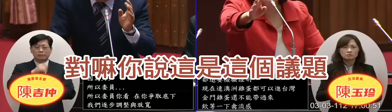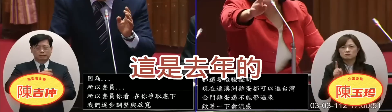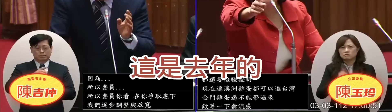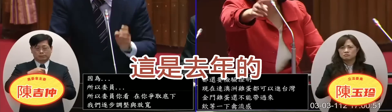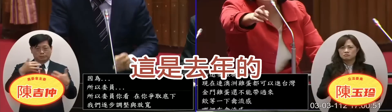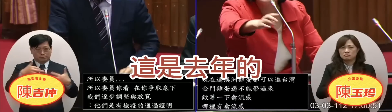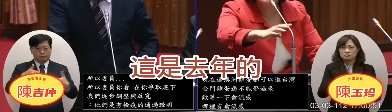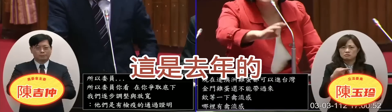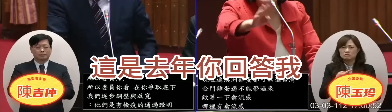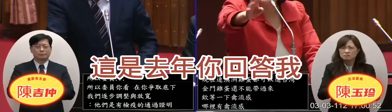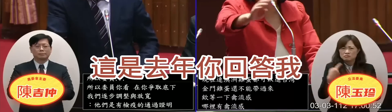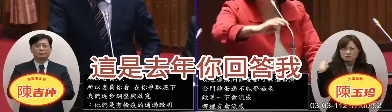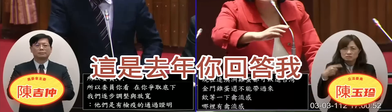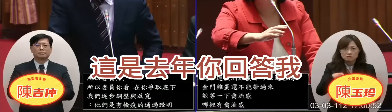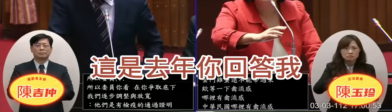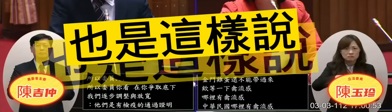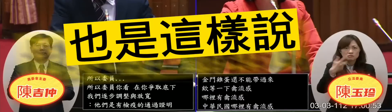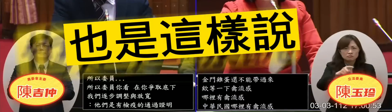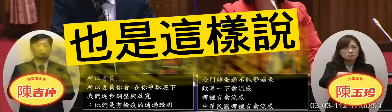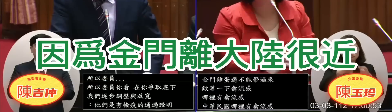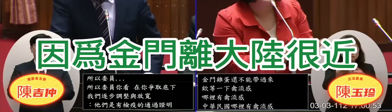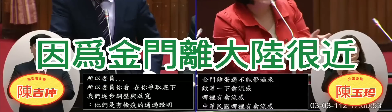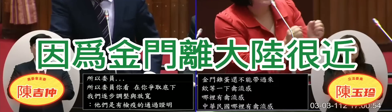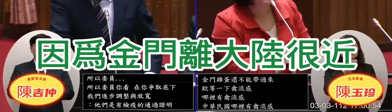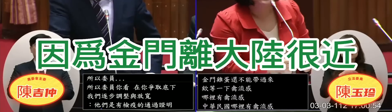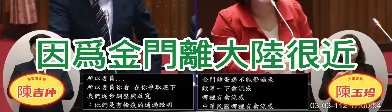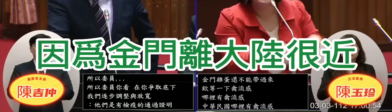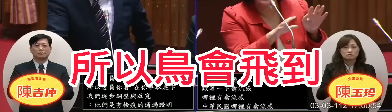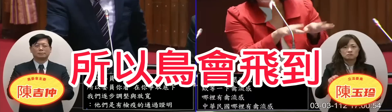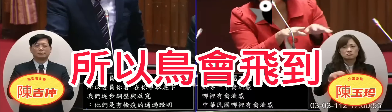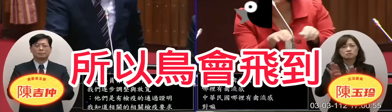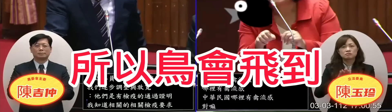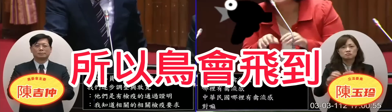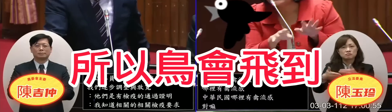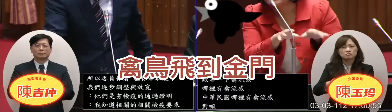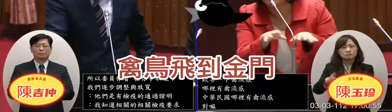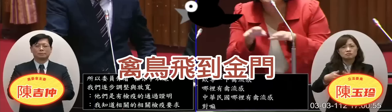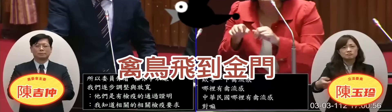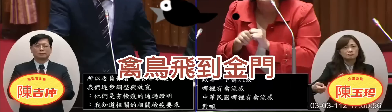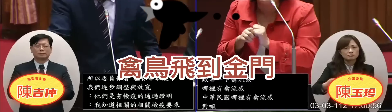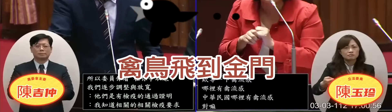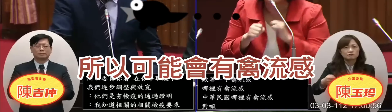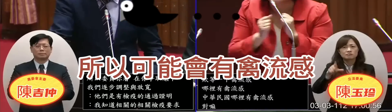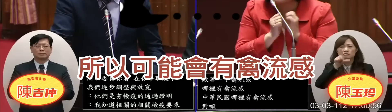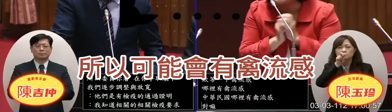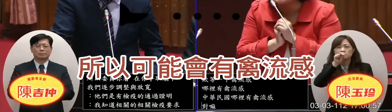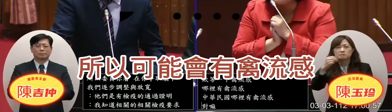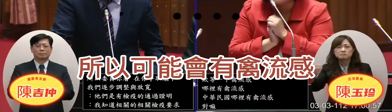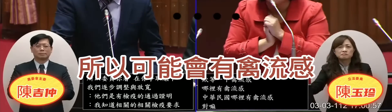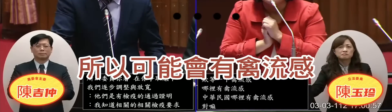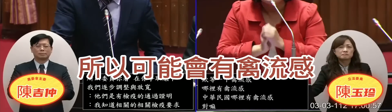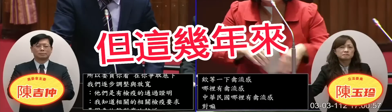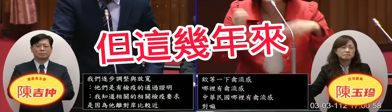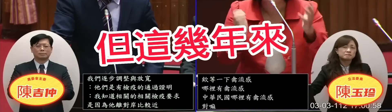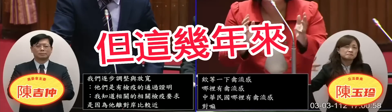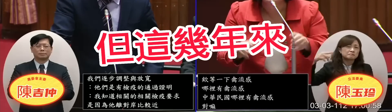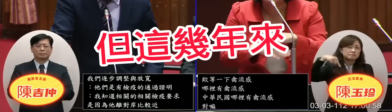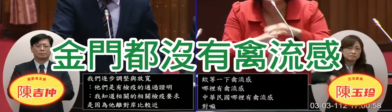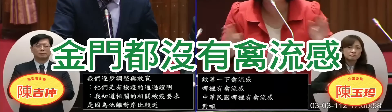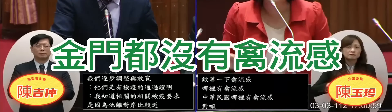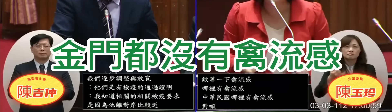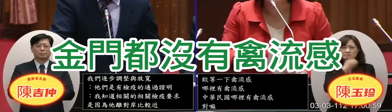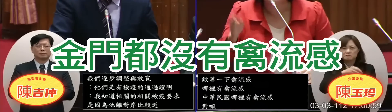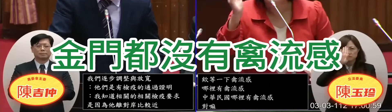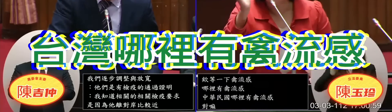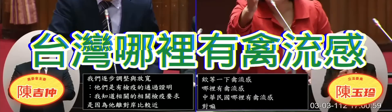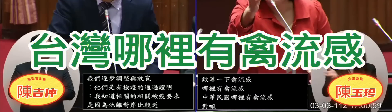议题。 这是去年的，这些去年你回答我是这样说，因为金门离大陆很近，所以鸟会飞到，禽鸟飞到金门，所以可能会有禽流感。但这几年来，